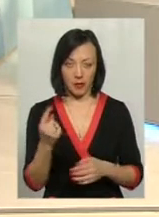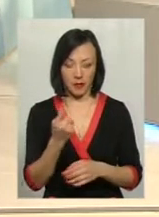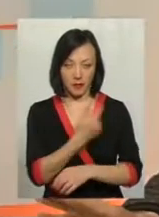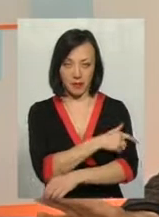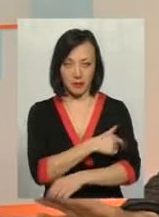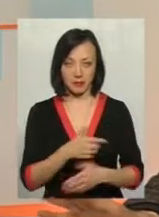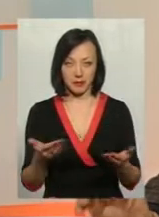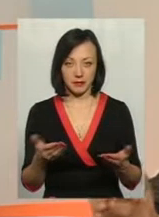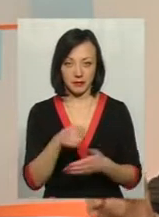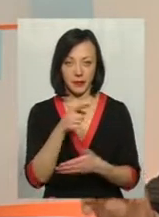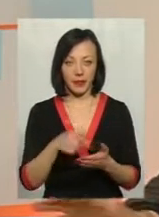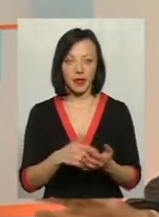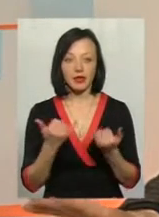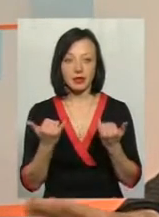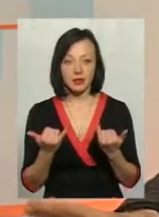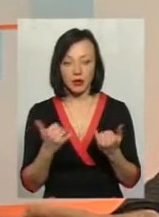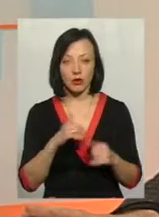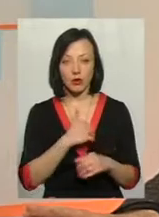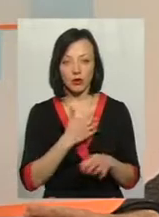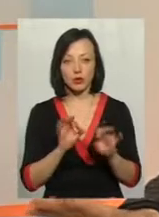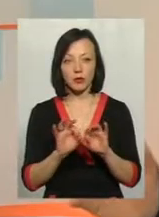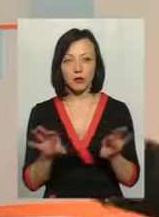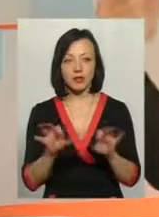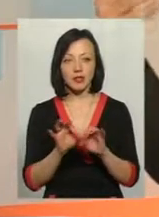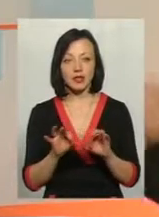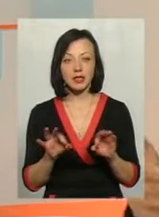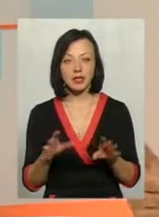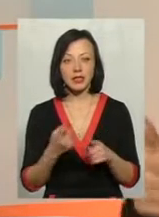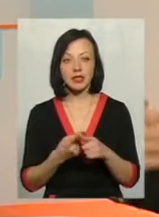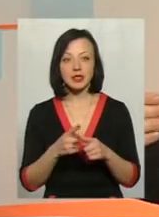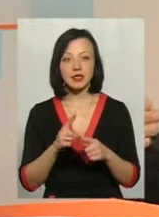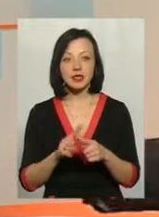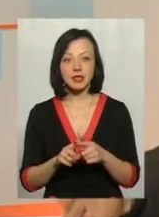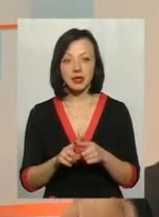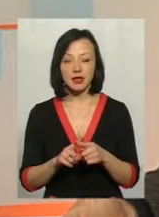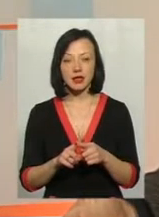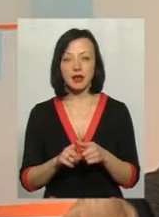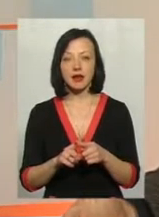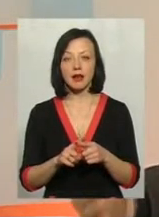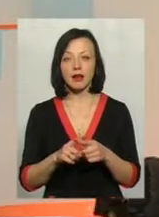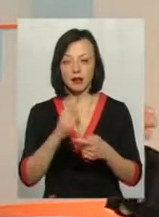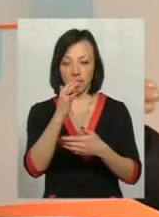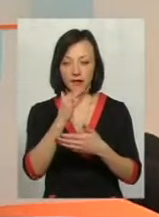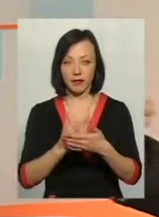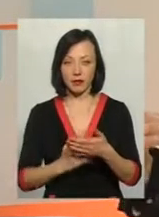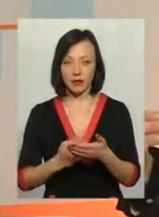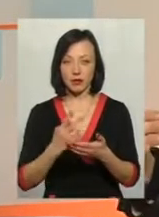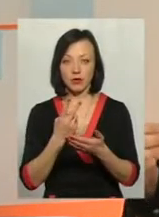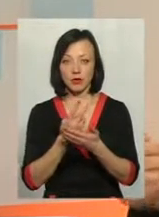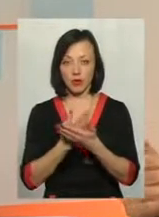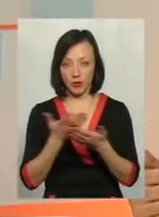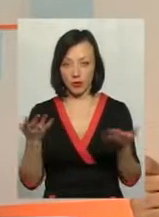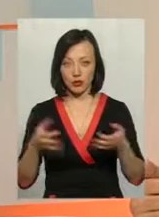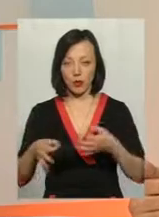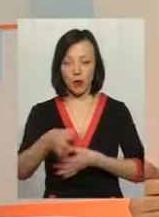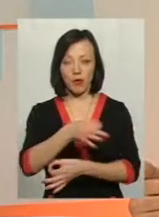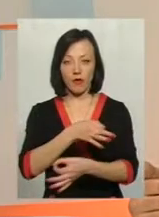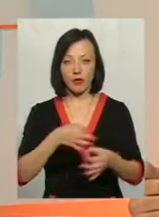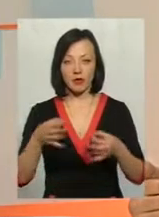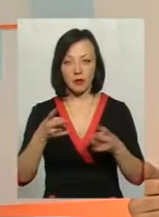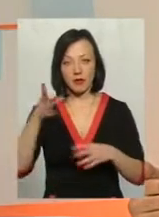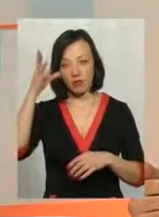це зараз є і хочу вам пояснити, що це зараз вивішено на публічному обговоренні, бо треба збалансувати інтереси з одної